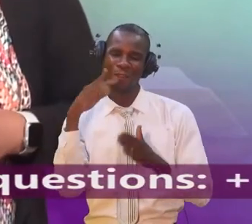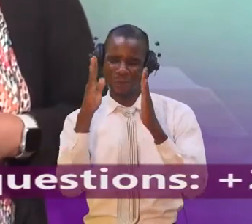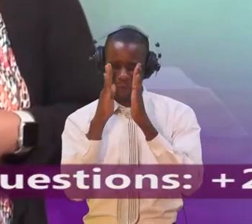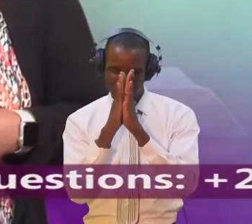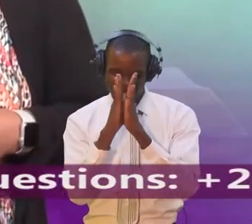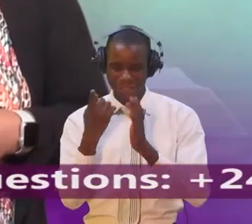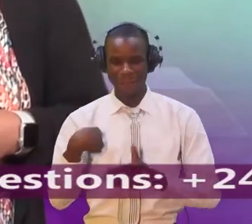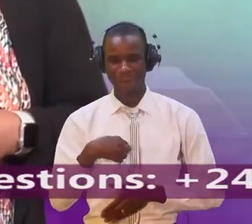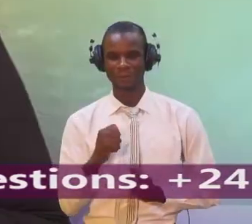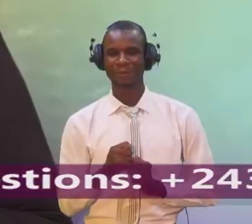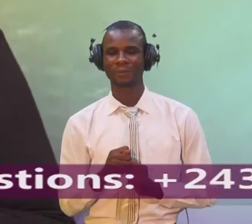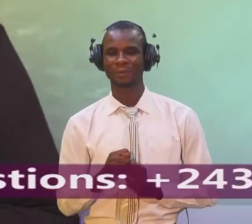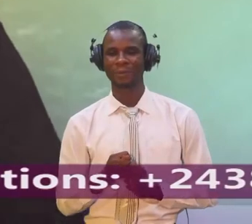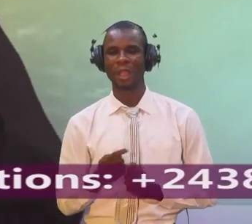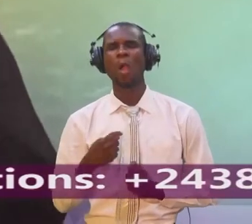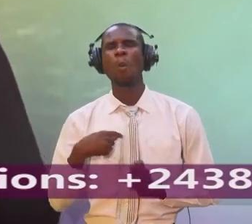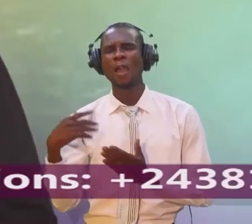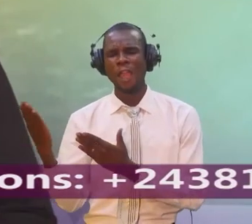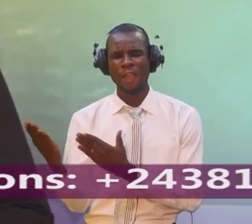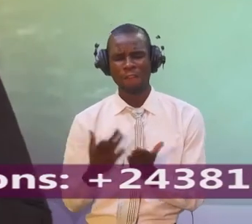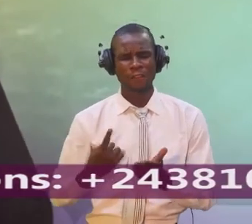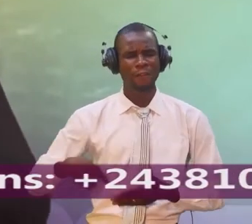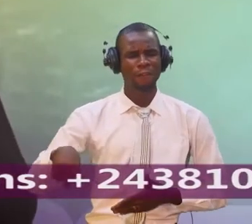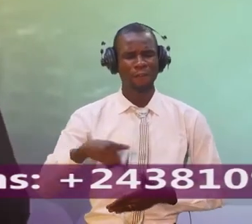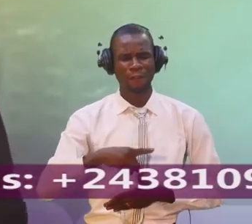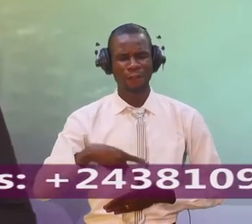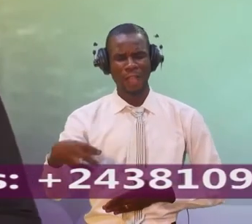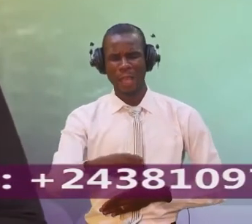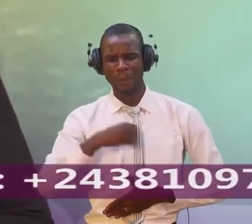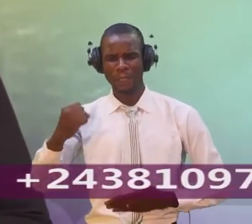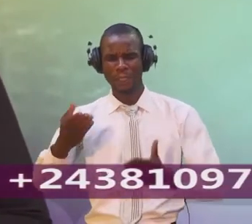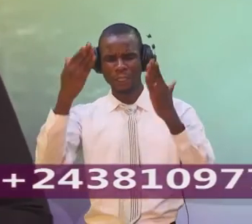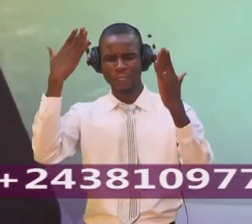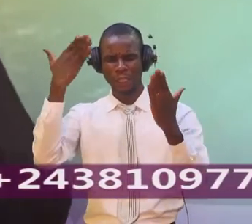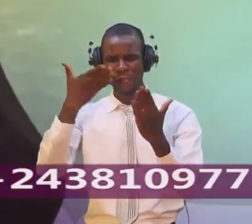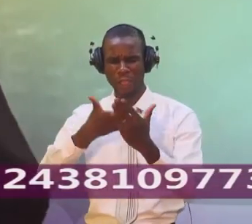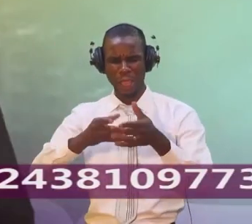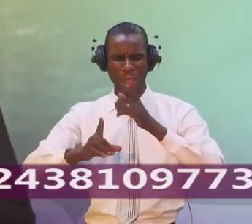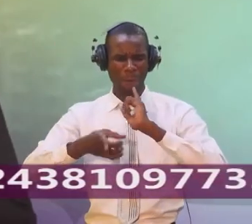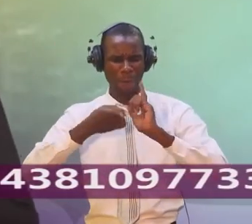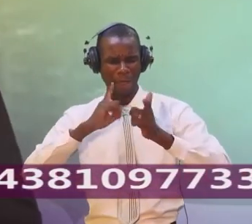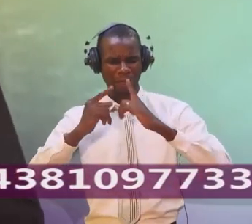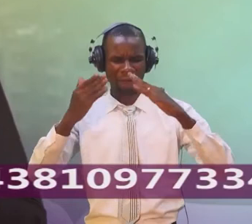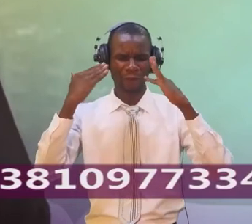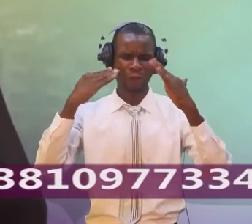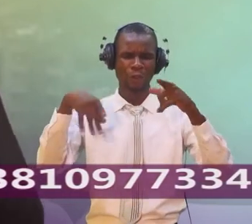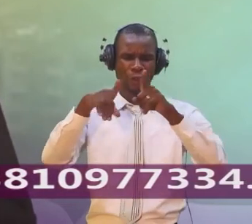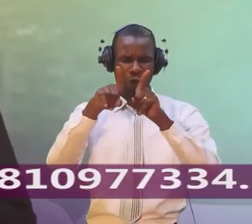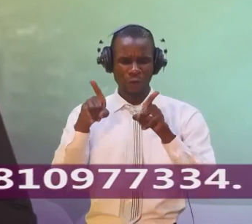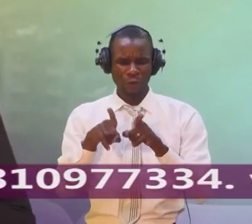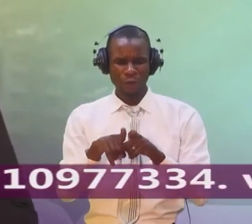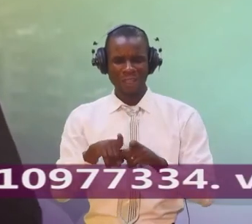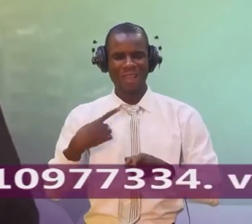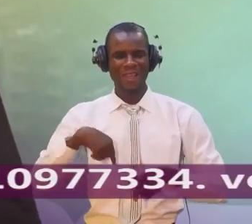atakusaidia, sababu anataka asikie maombi yenu. Na waalika muoe nafasi, mtoe nafasi kwa